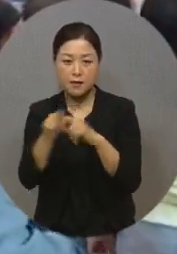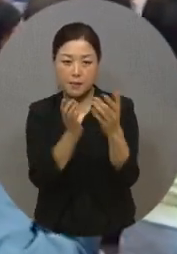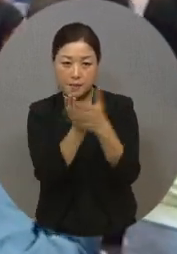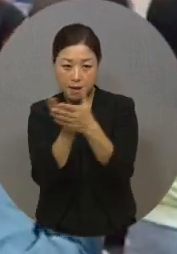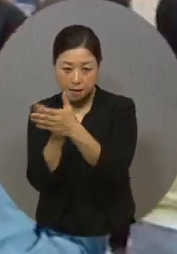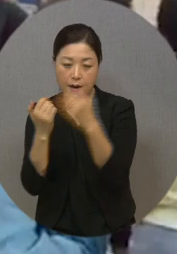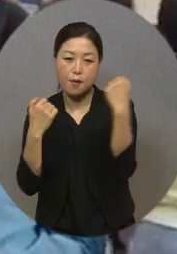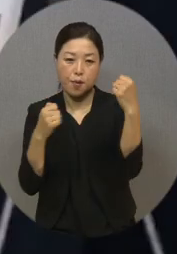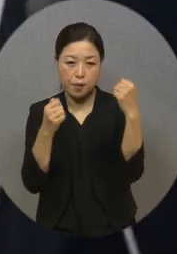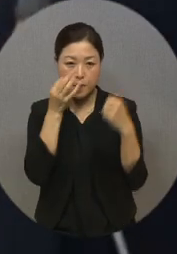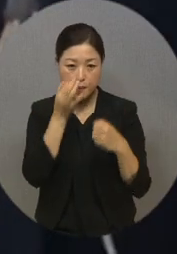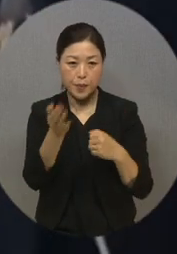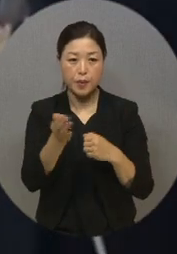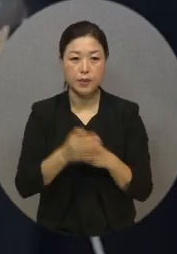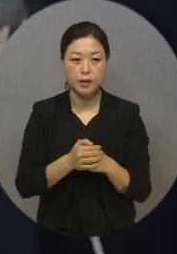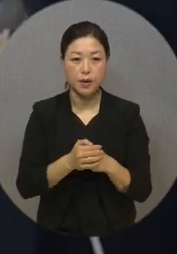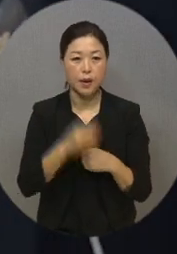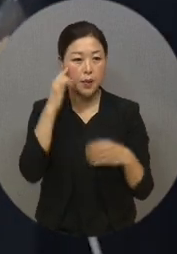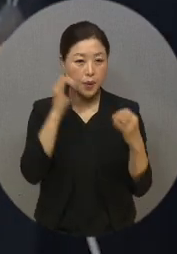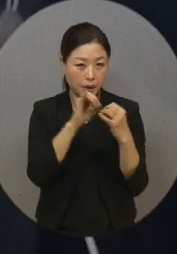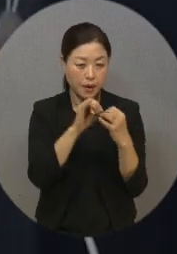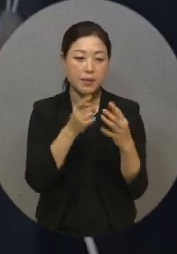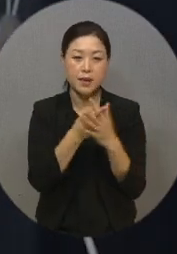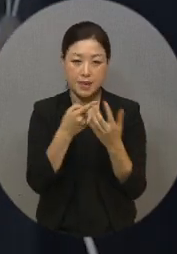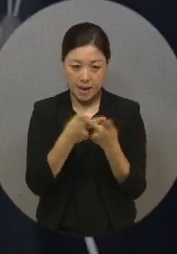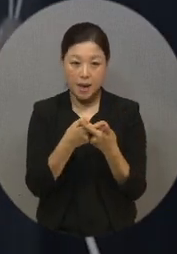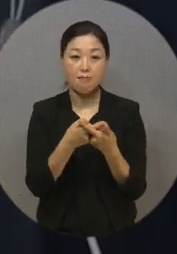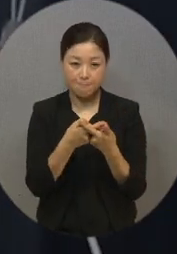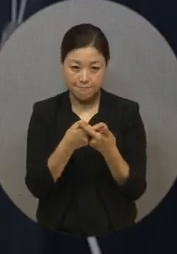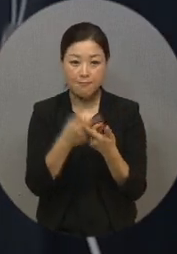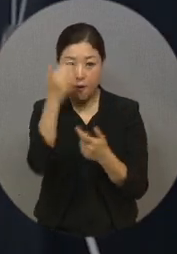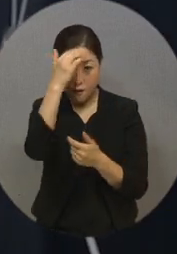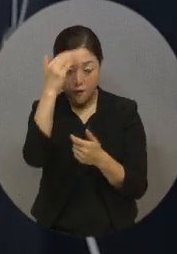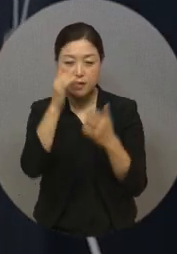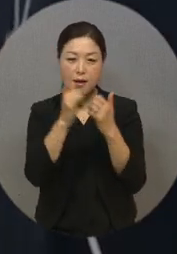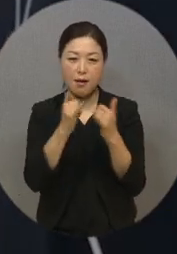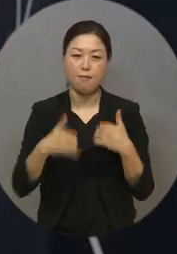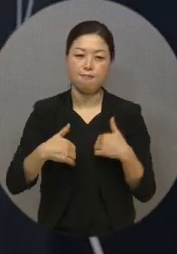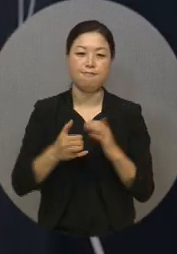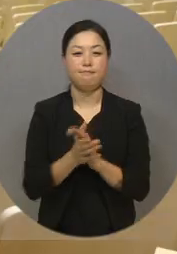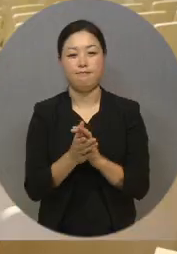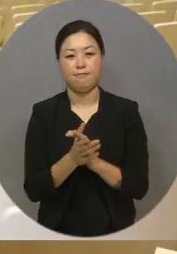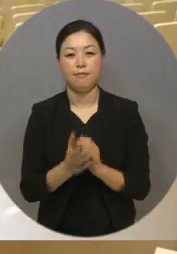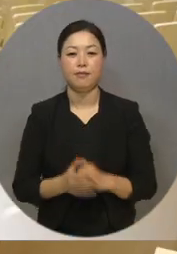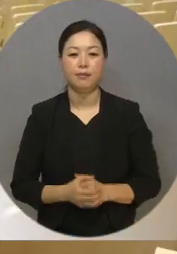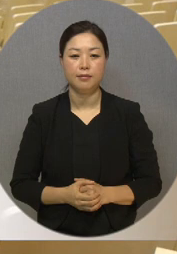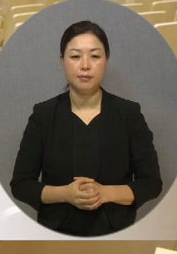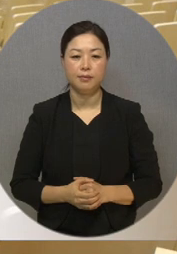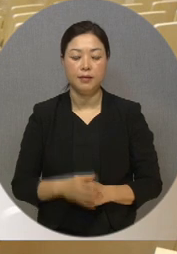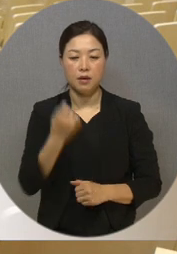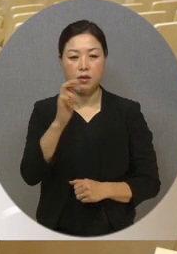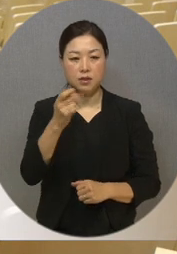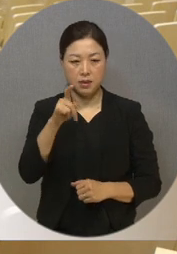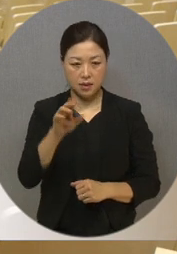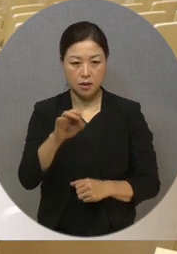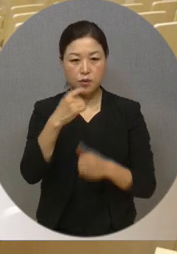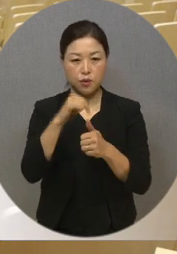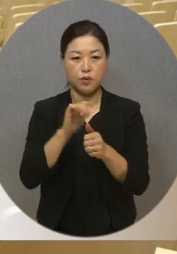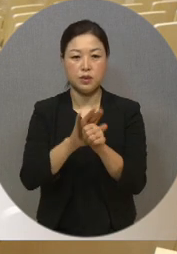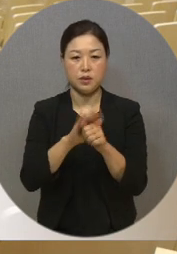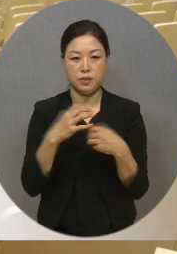맞춤형 공연으로 공감과 이해를 이끌어내며 좋은 반응을 얻고 있습니다. 네,